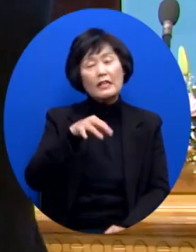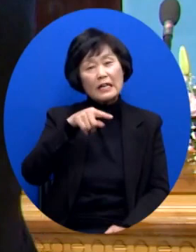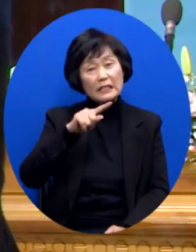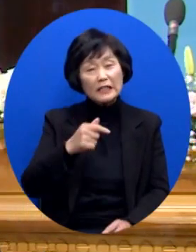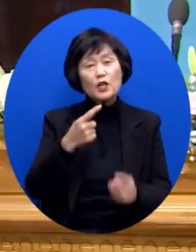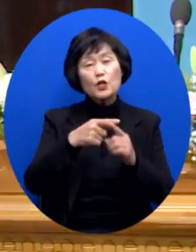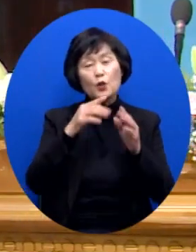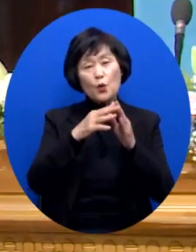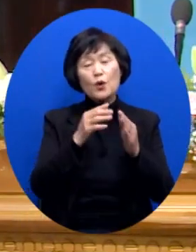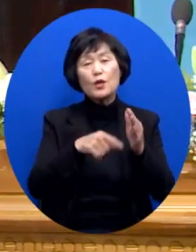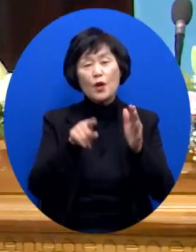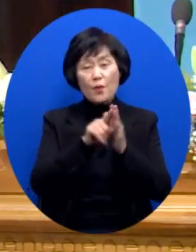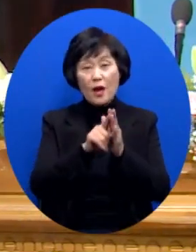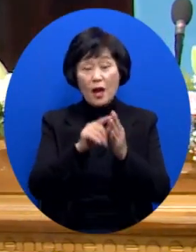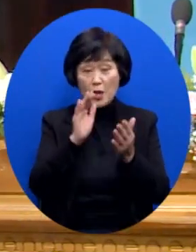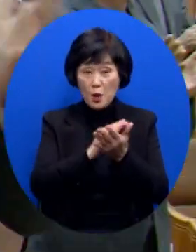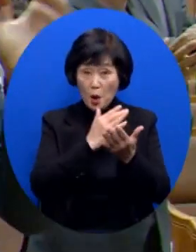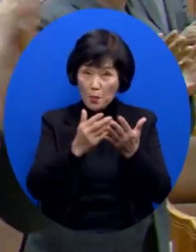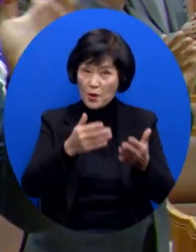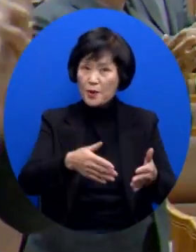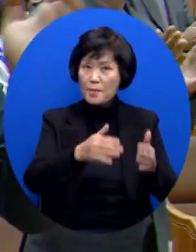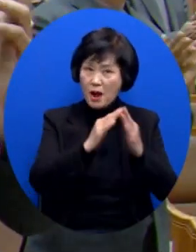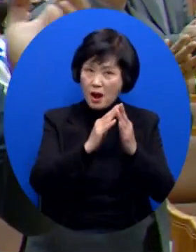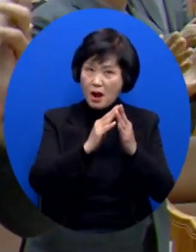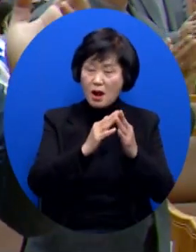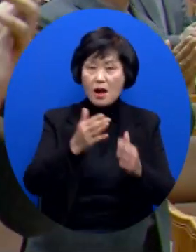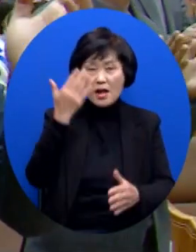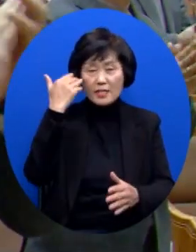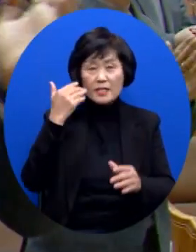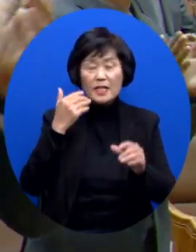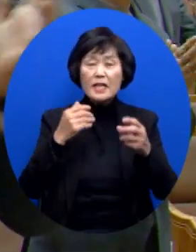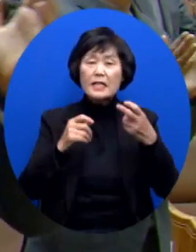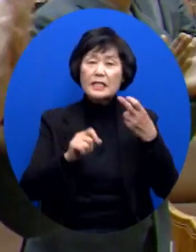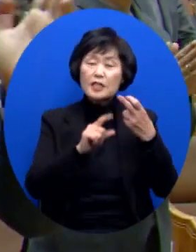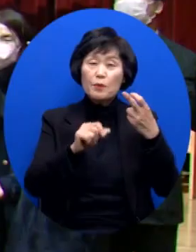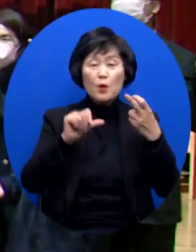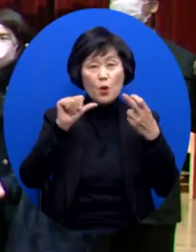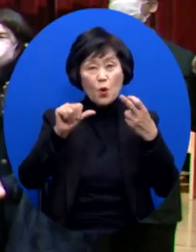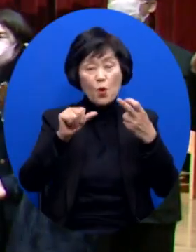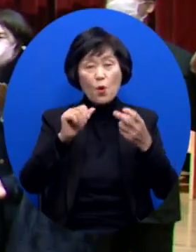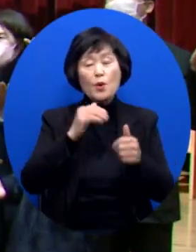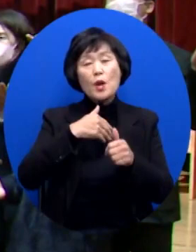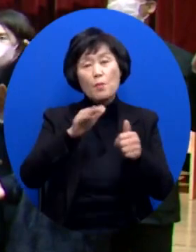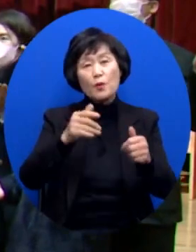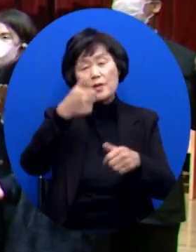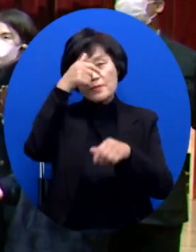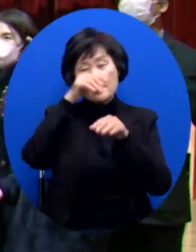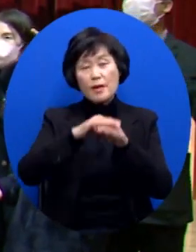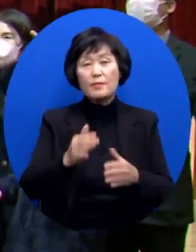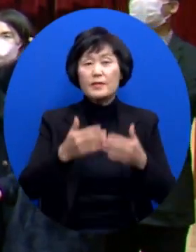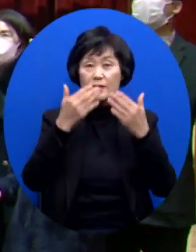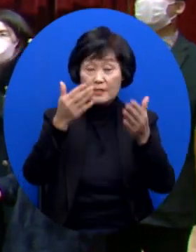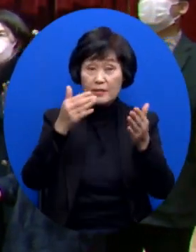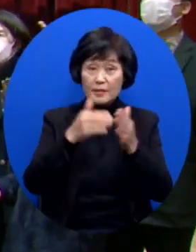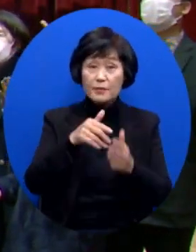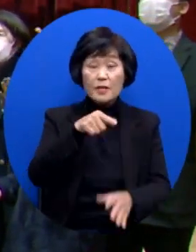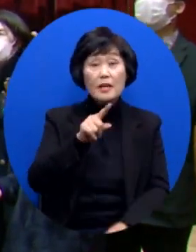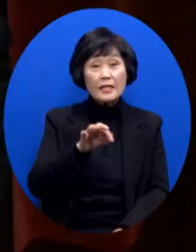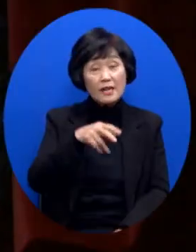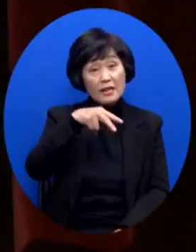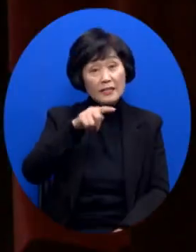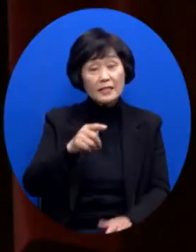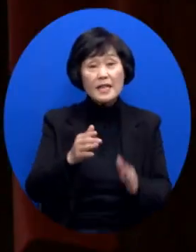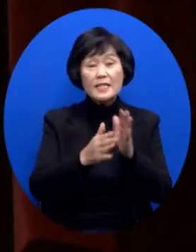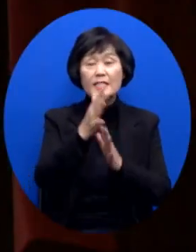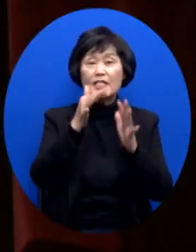분립개척을 결단하고 지난 5일 파송예배를 드렸습니다. 나눔과 섬김의 교회는 경산시민교회의 이름을